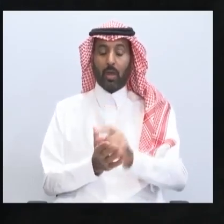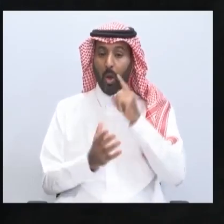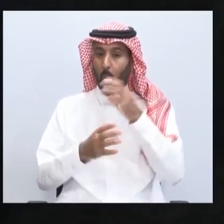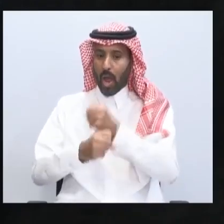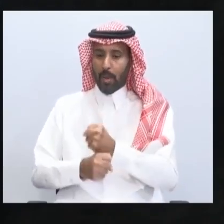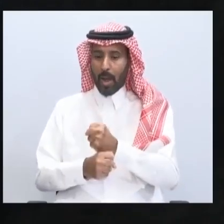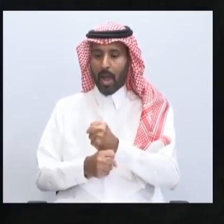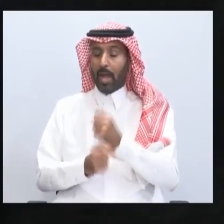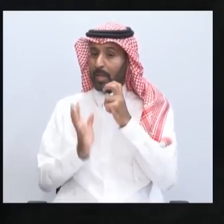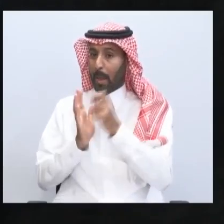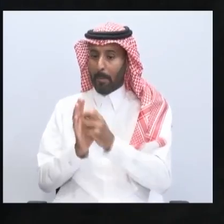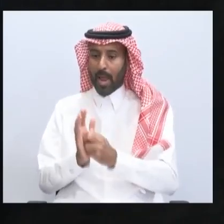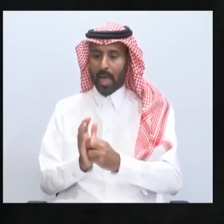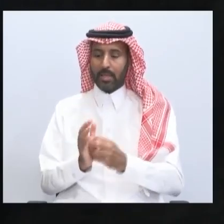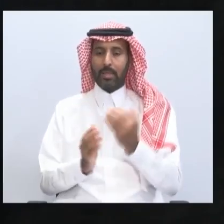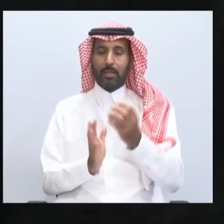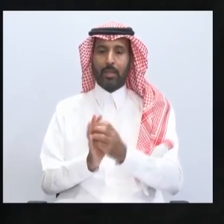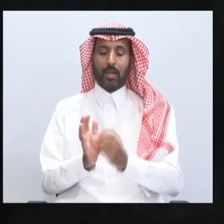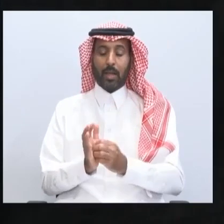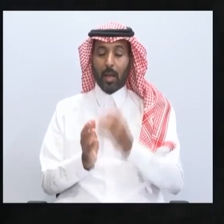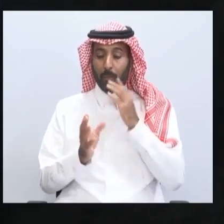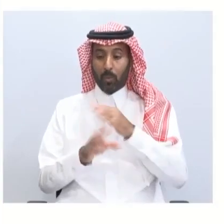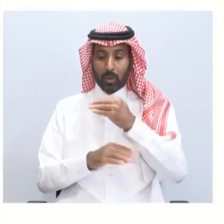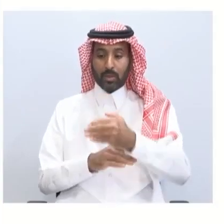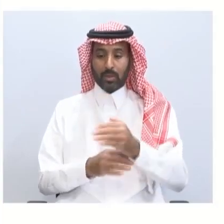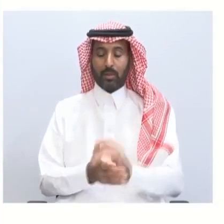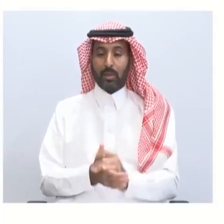وحمايه البيانات مخرجات